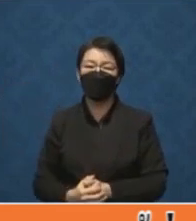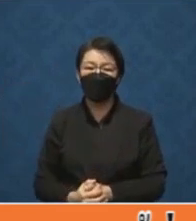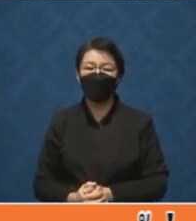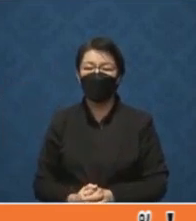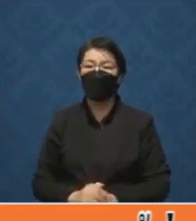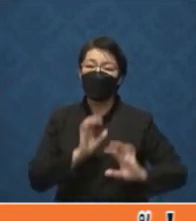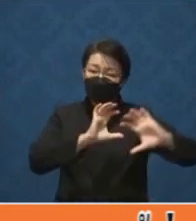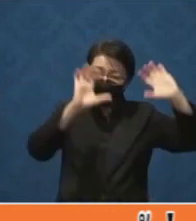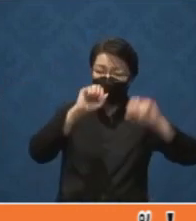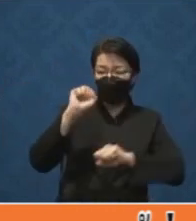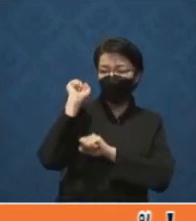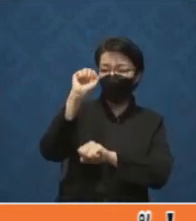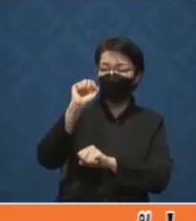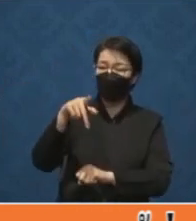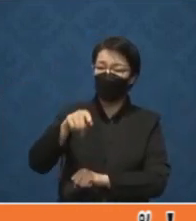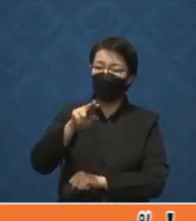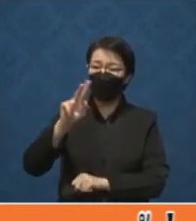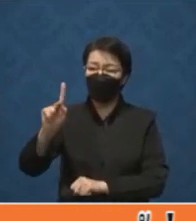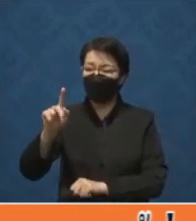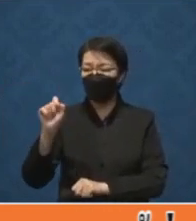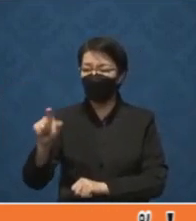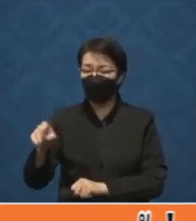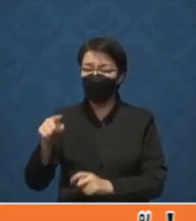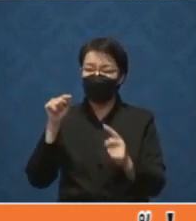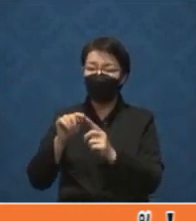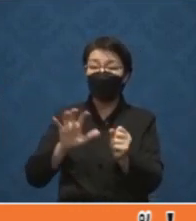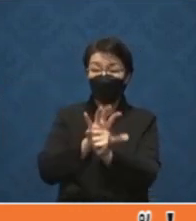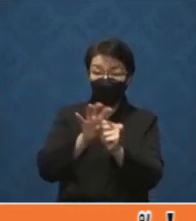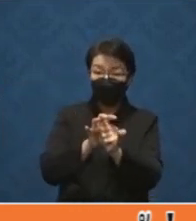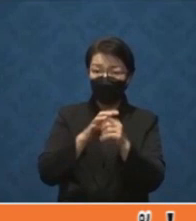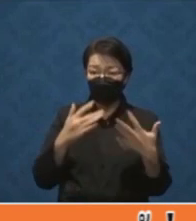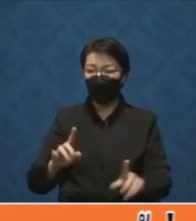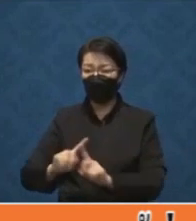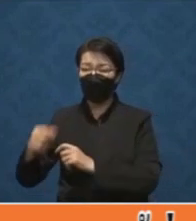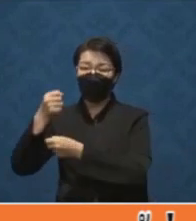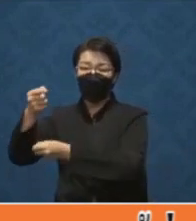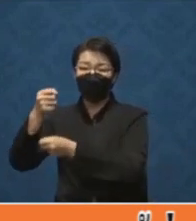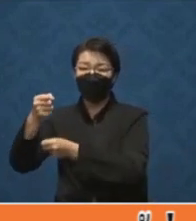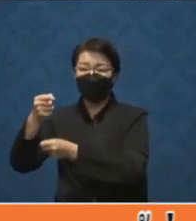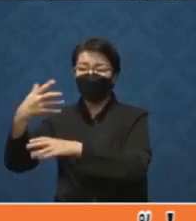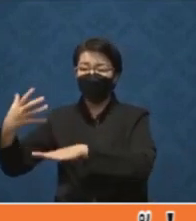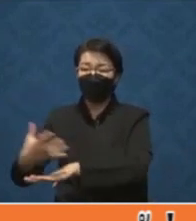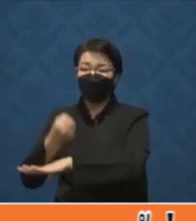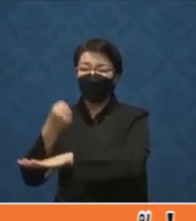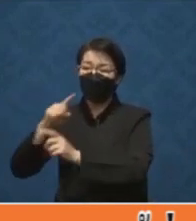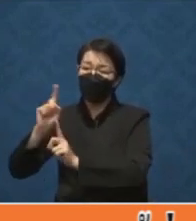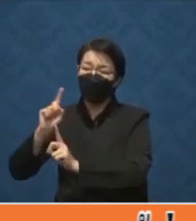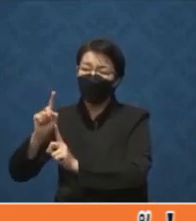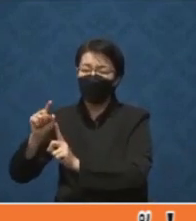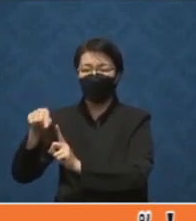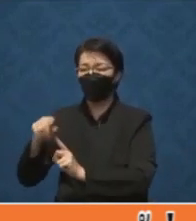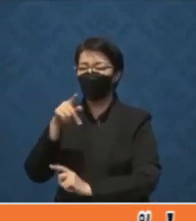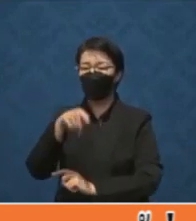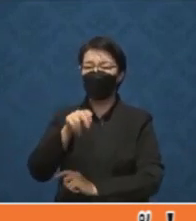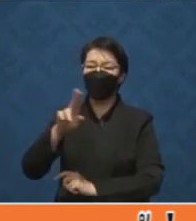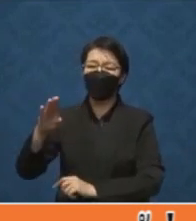าศใช้พรก.ฉุกเฉินเนื่องจากสถานการณ์โควิดการชุมนุมทางการเมืองไม่ใช่วัตถุประสงค์ที่พร